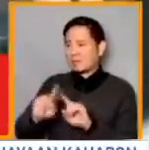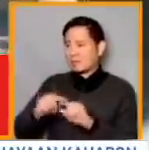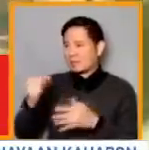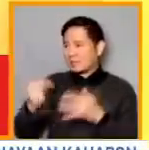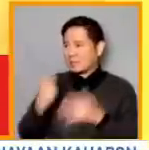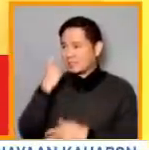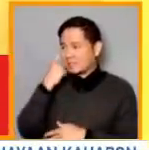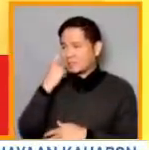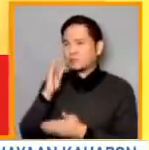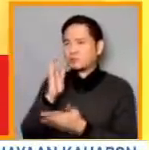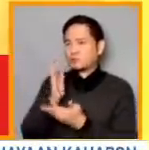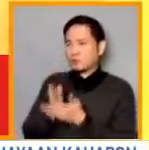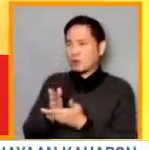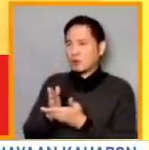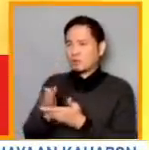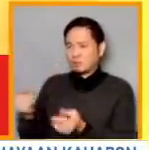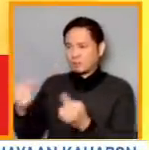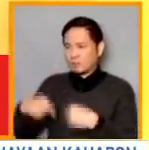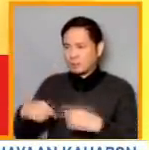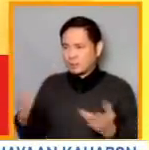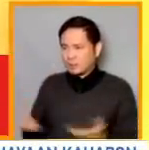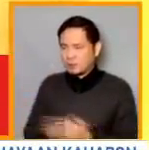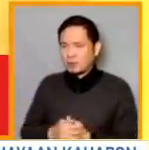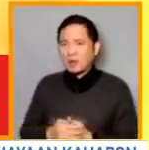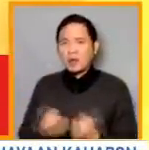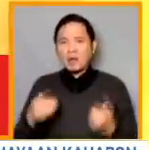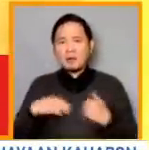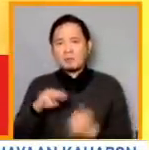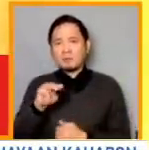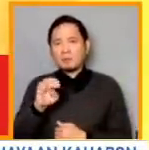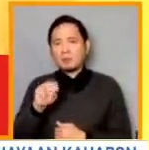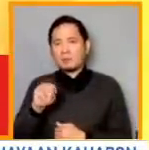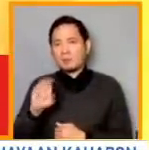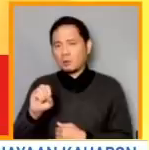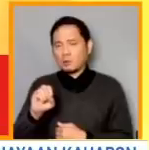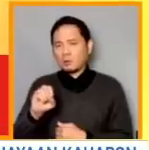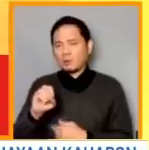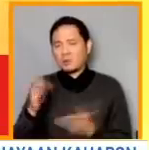mayroong memorandum, series of memorandum ang LTFRB na